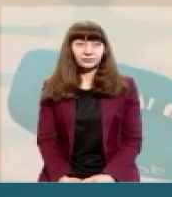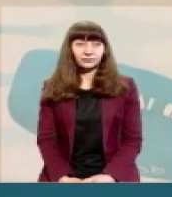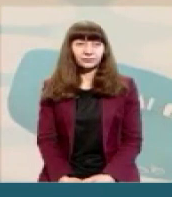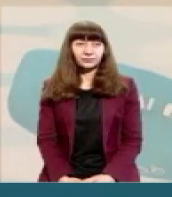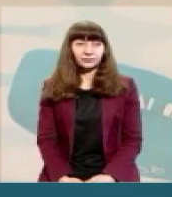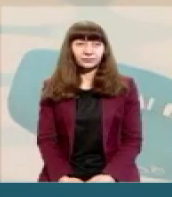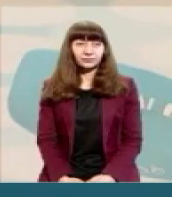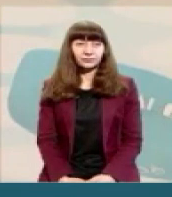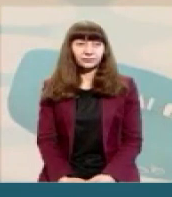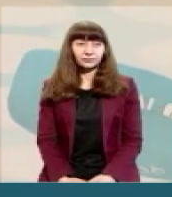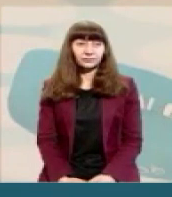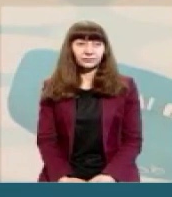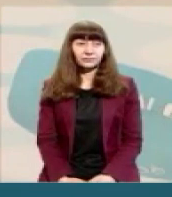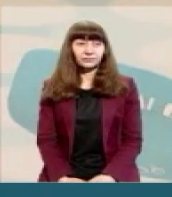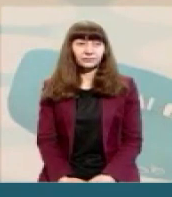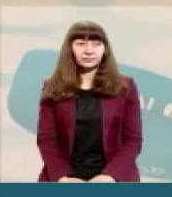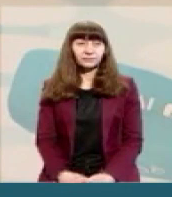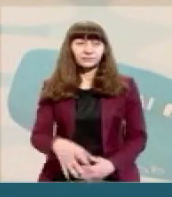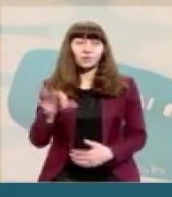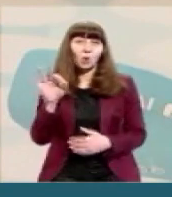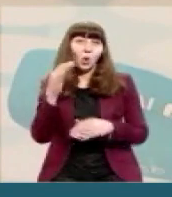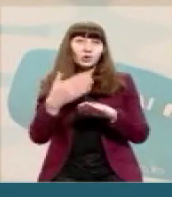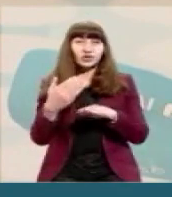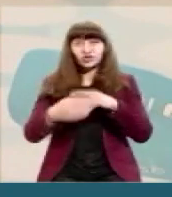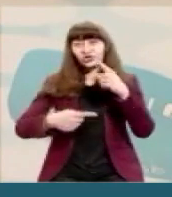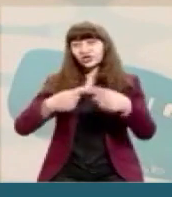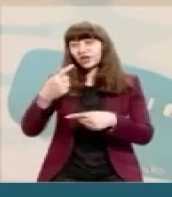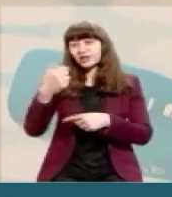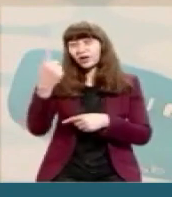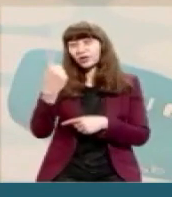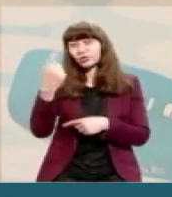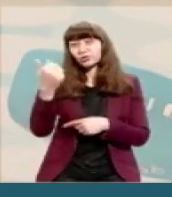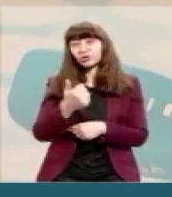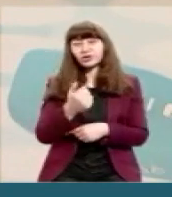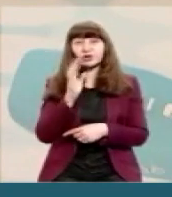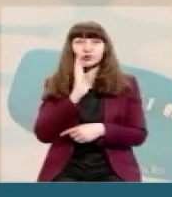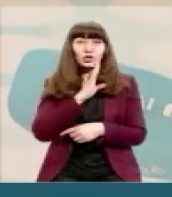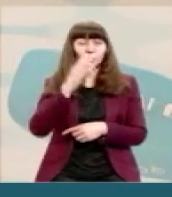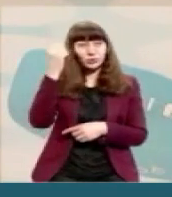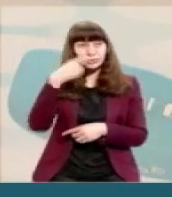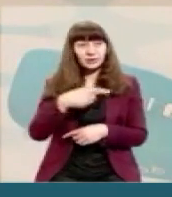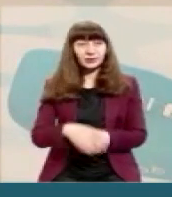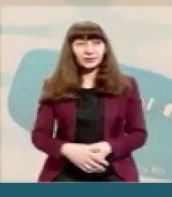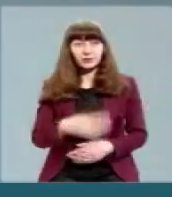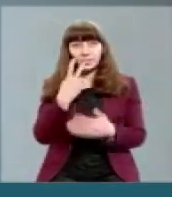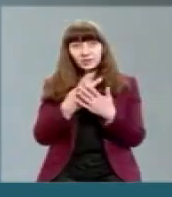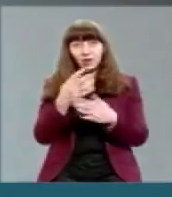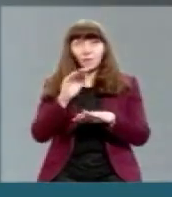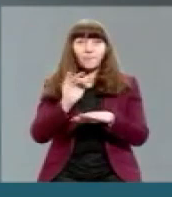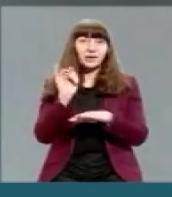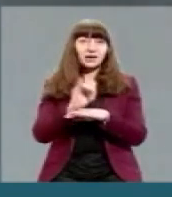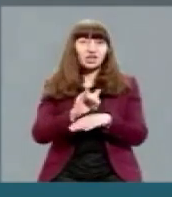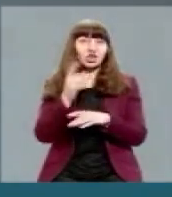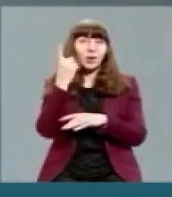в таком плане. О кредите спустя неделю только потерпевшего узнала, когда зашла в приложение банка.